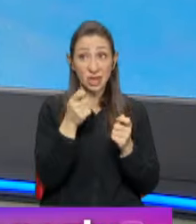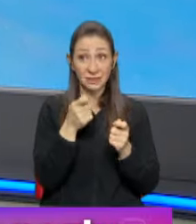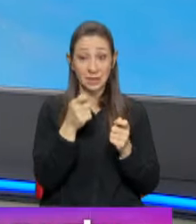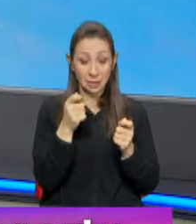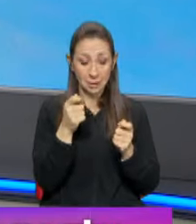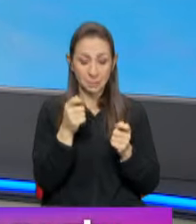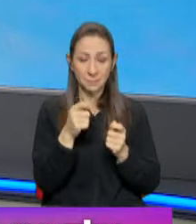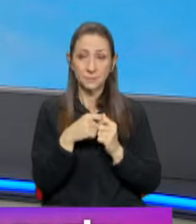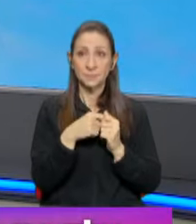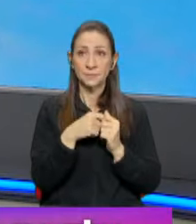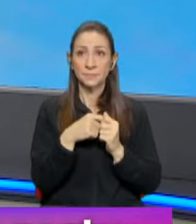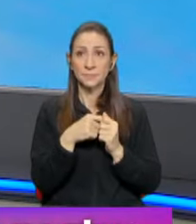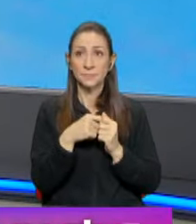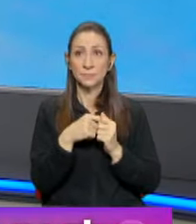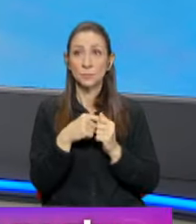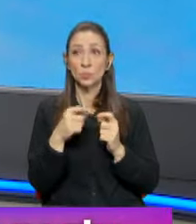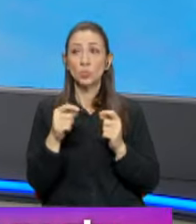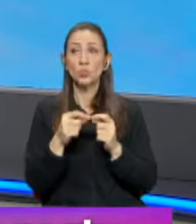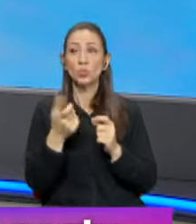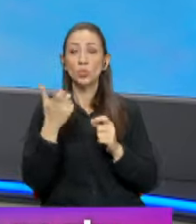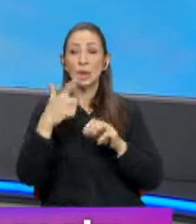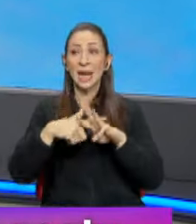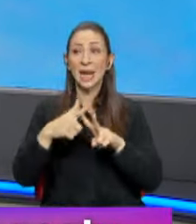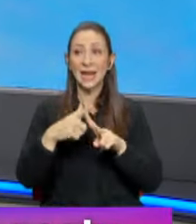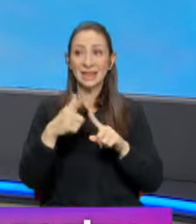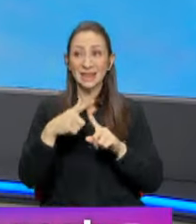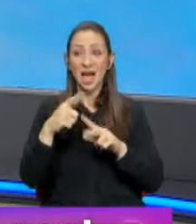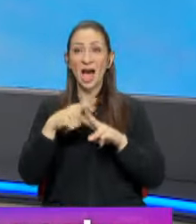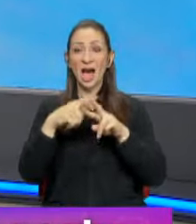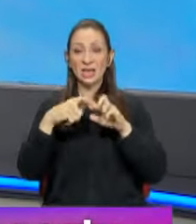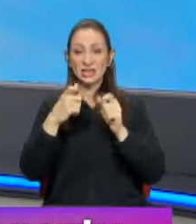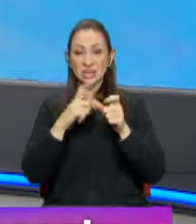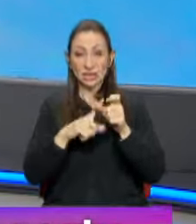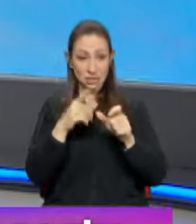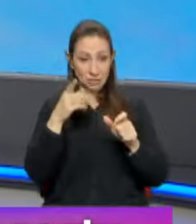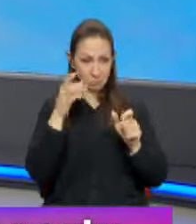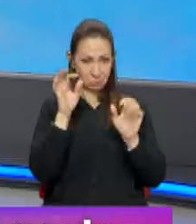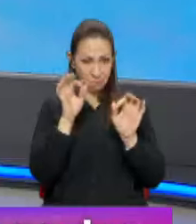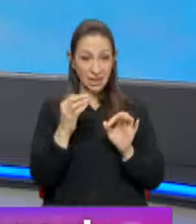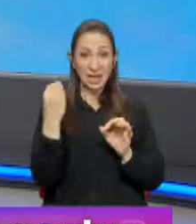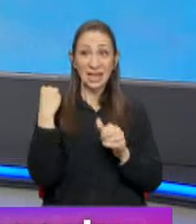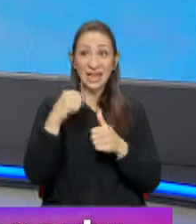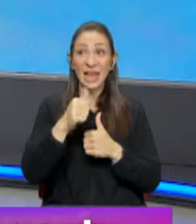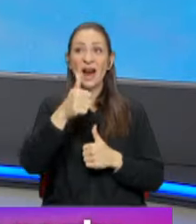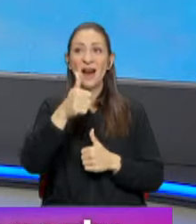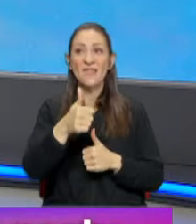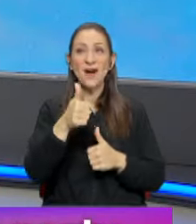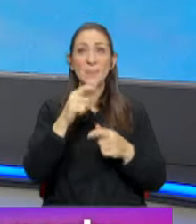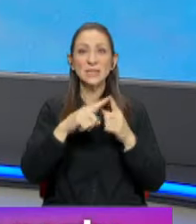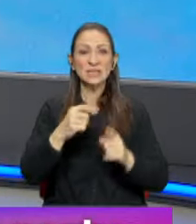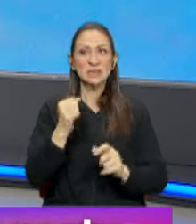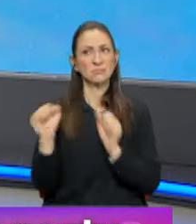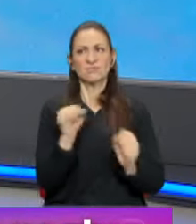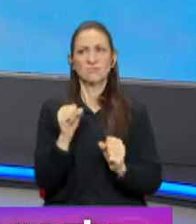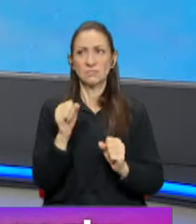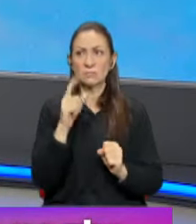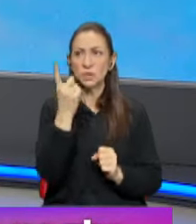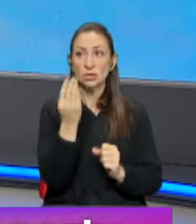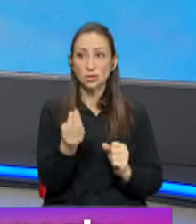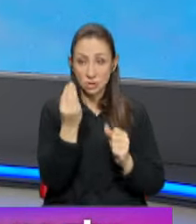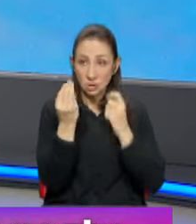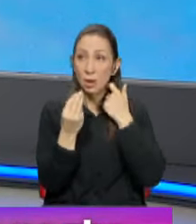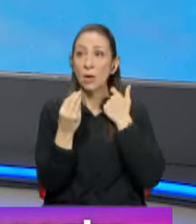çekti. Bülent Arınç. Bülent Arınç'ın devreye girmesiyle Yeniden Refah Partisi'ni kızdıran bir durum ortaya